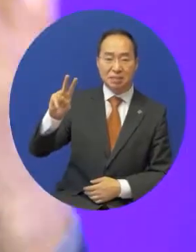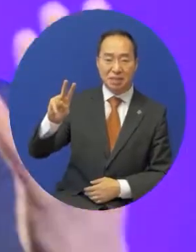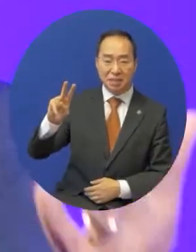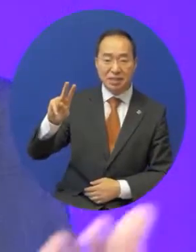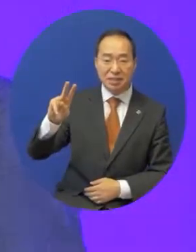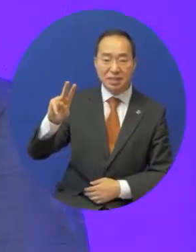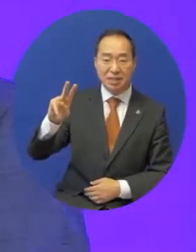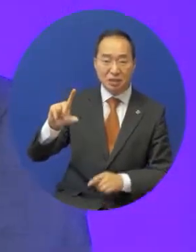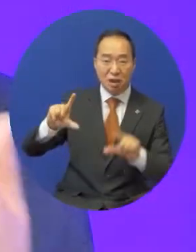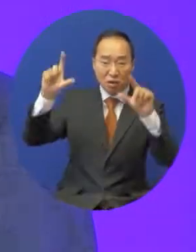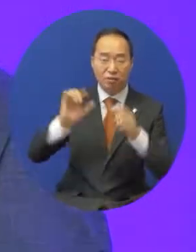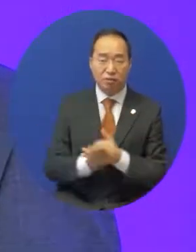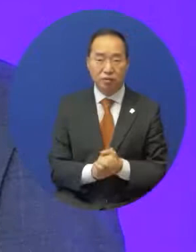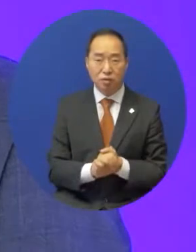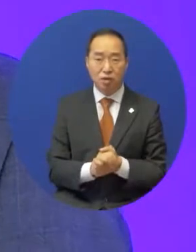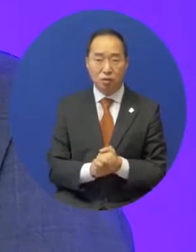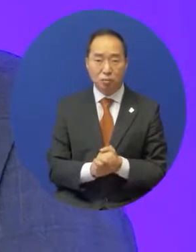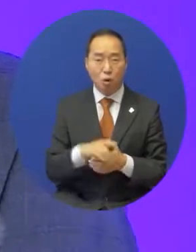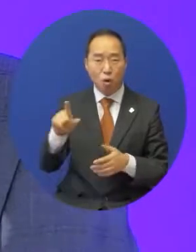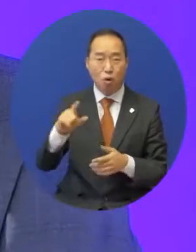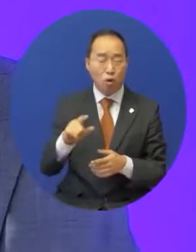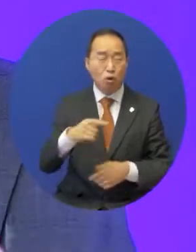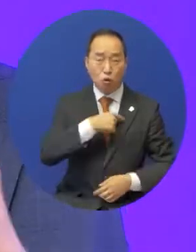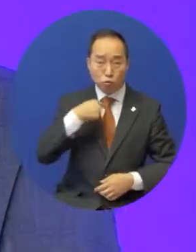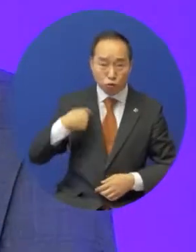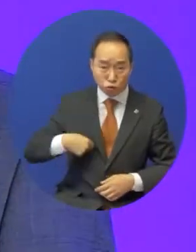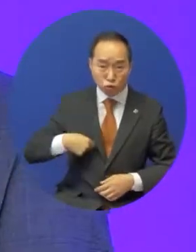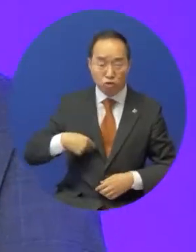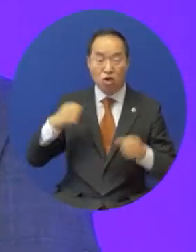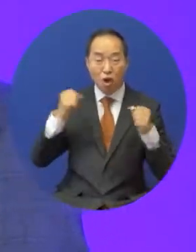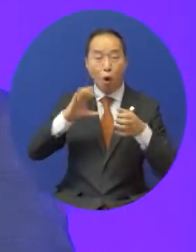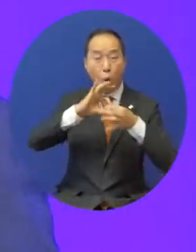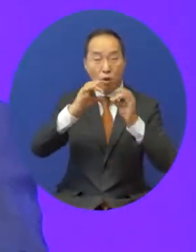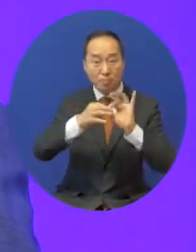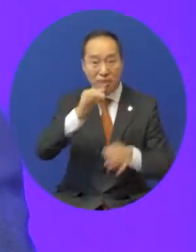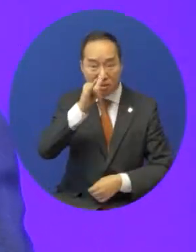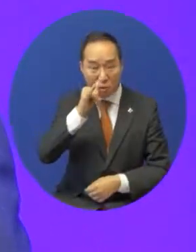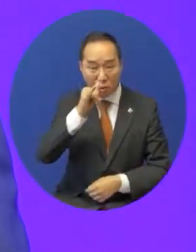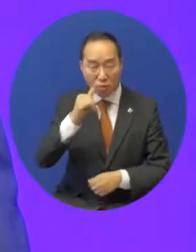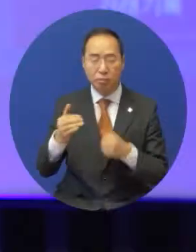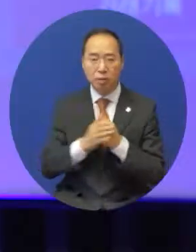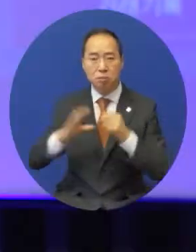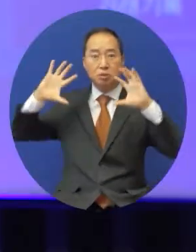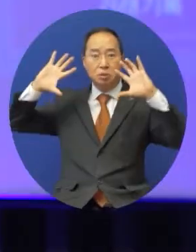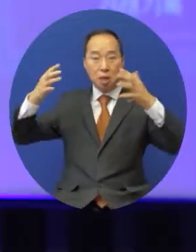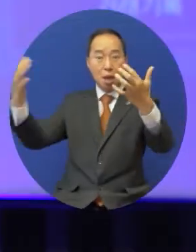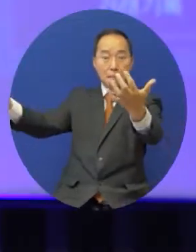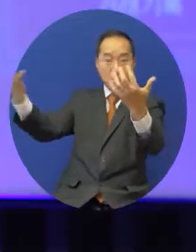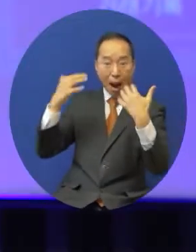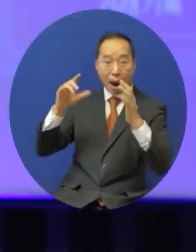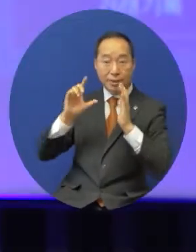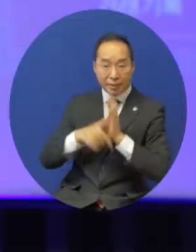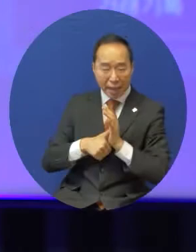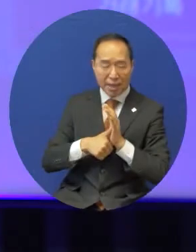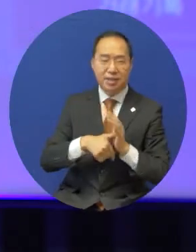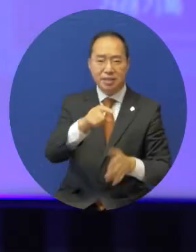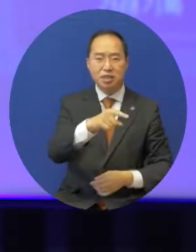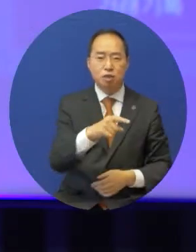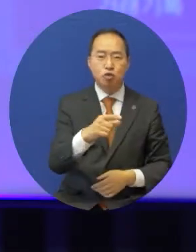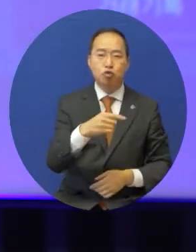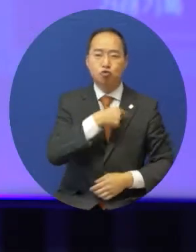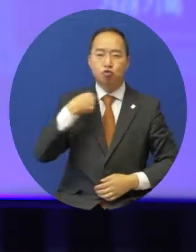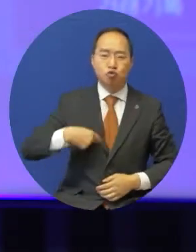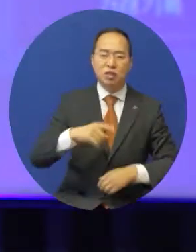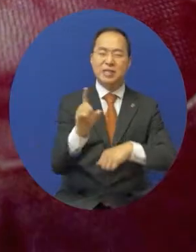이제 뭐 2022년 베이징 그 윈터 겨울 올림픽도 있고 하니까 많은 세계 많은